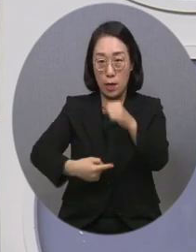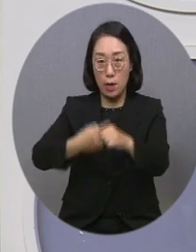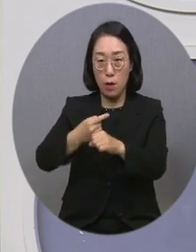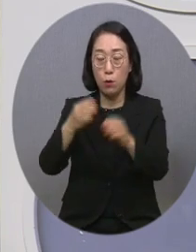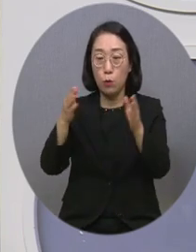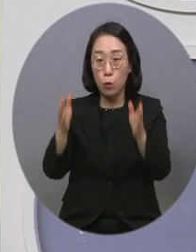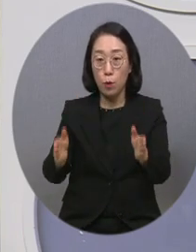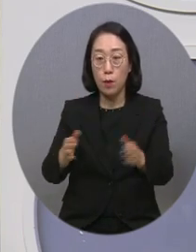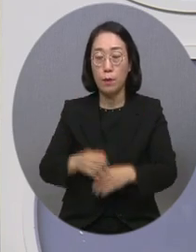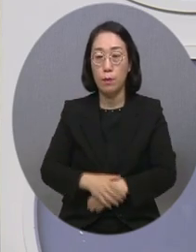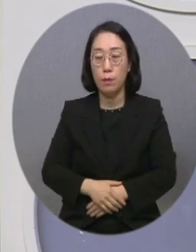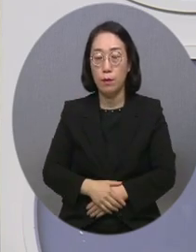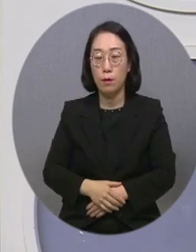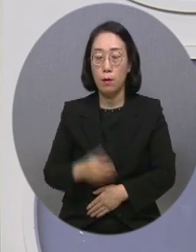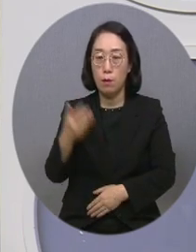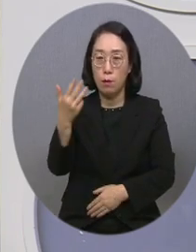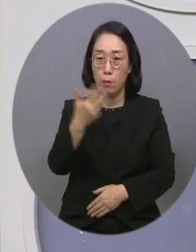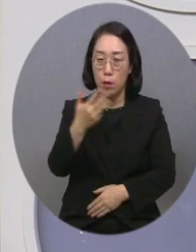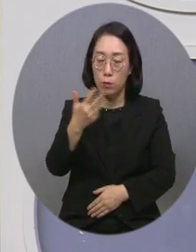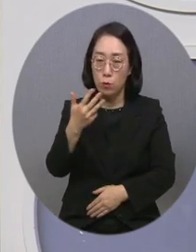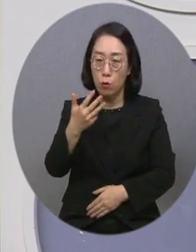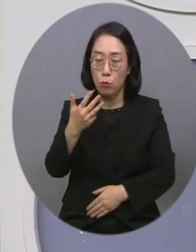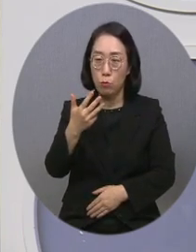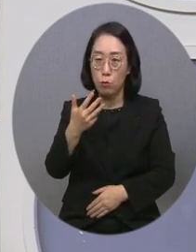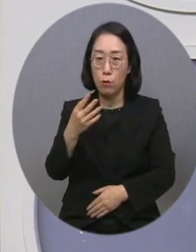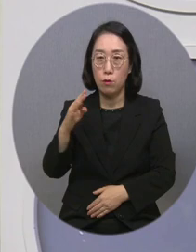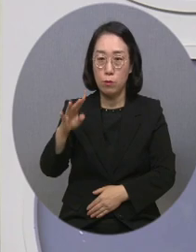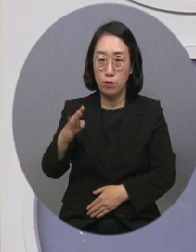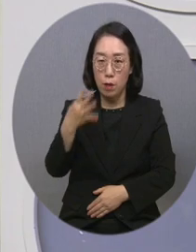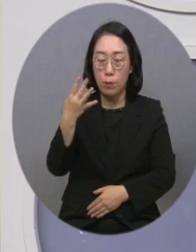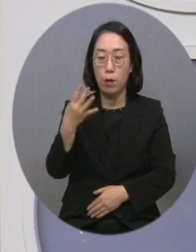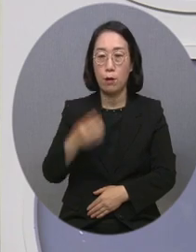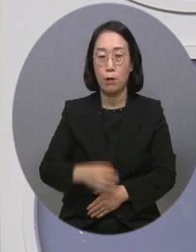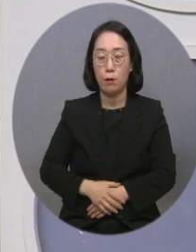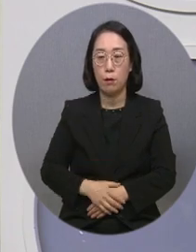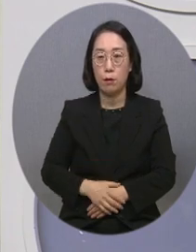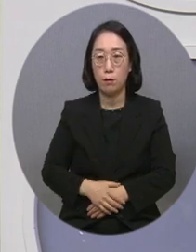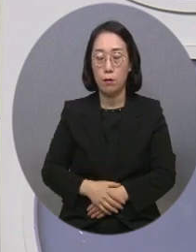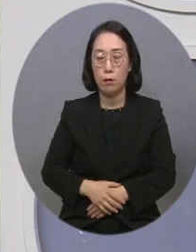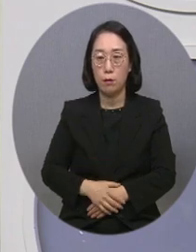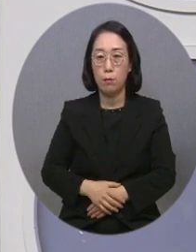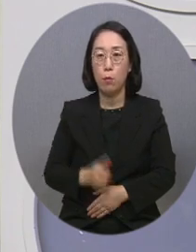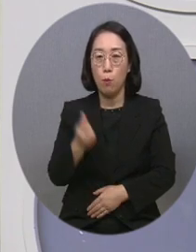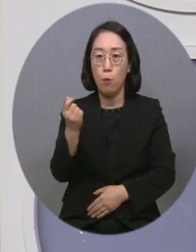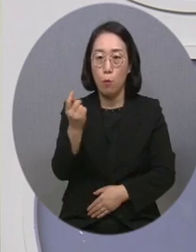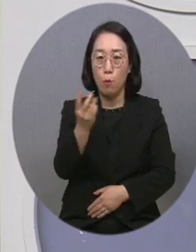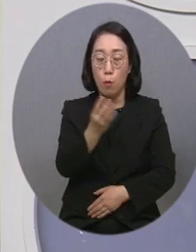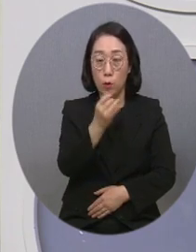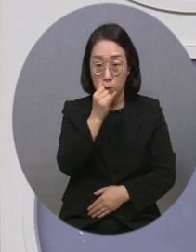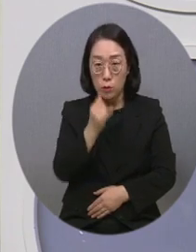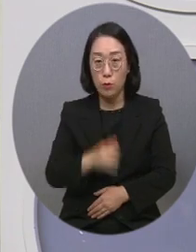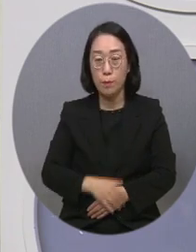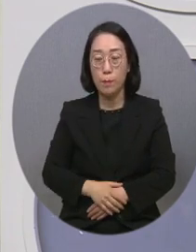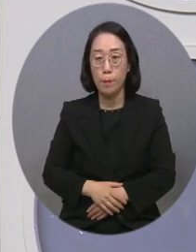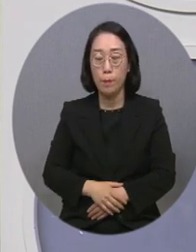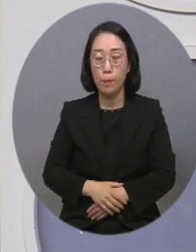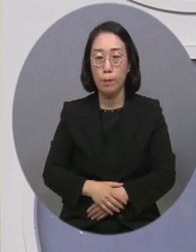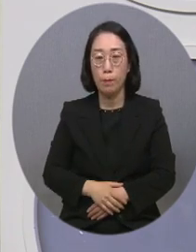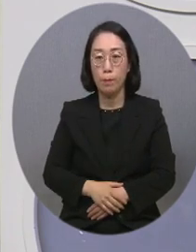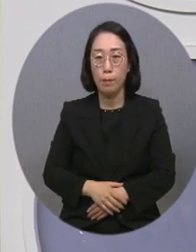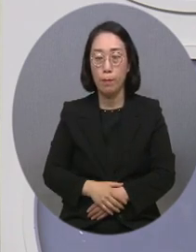저희가 요즘에는 지금 한 작년에 한 8,461억 정도 모금을 했습니다. 그렇게 하고